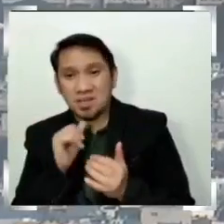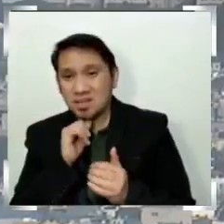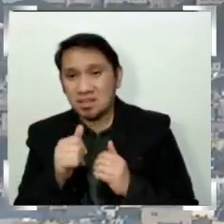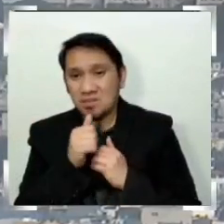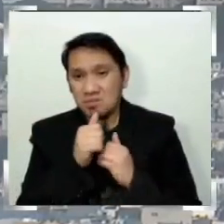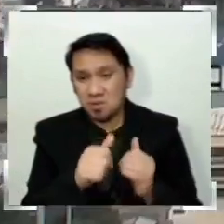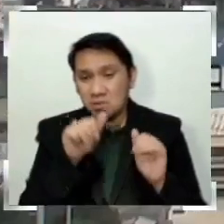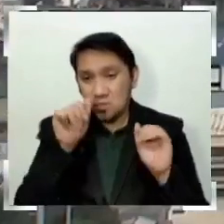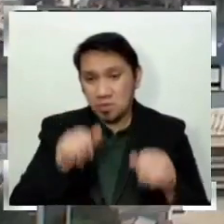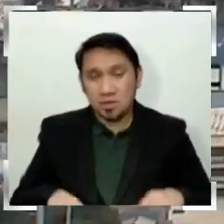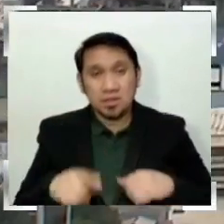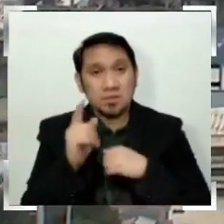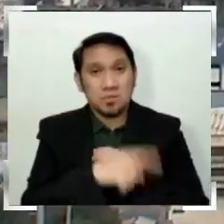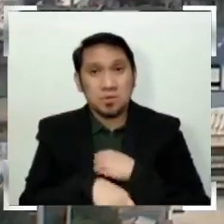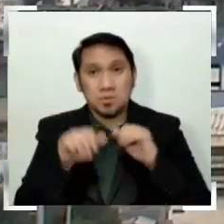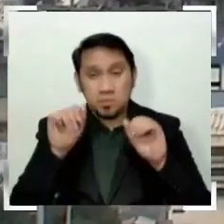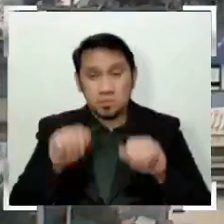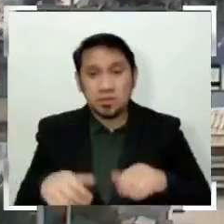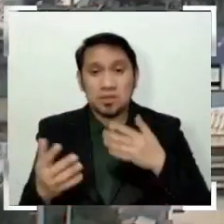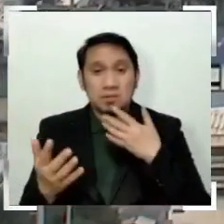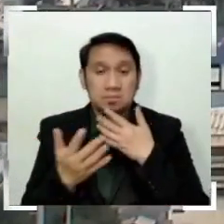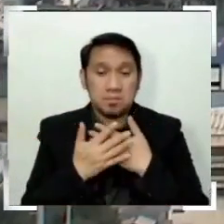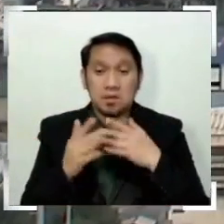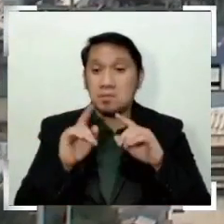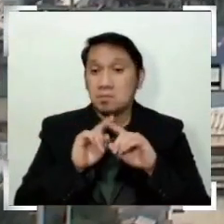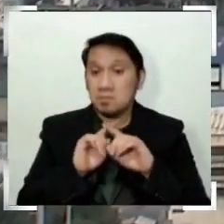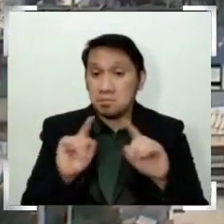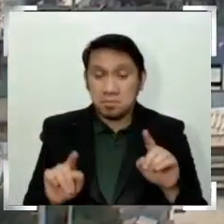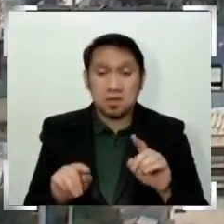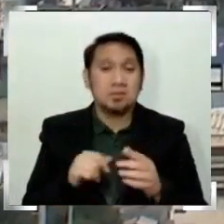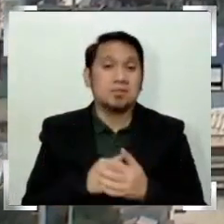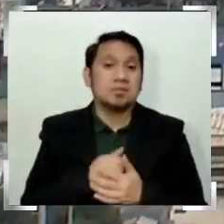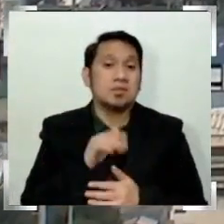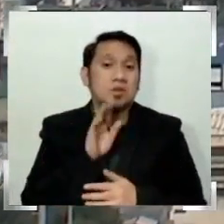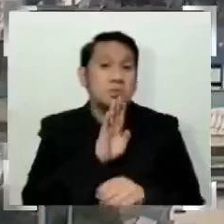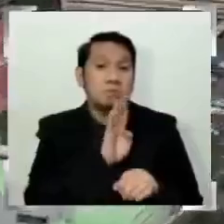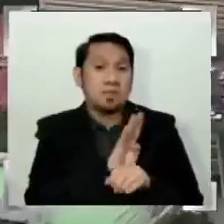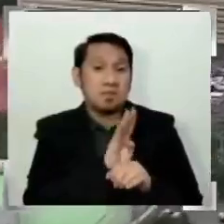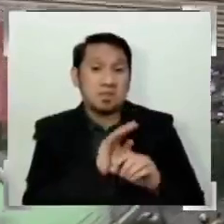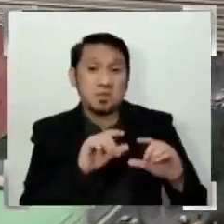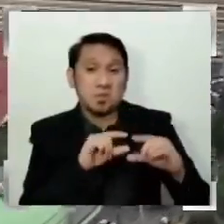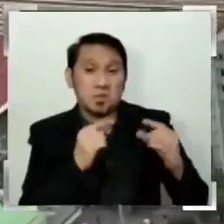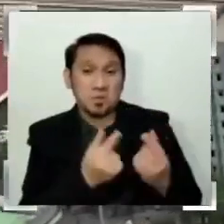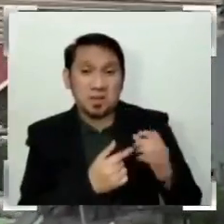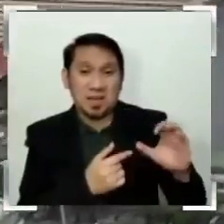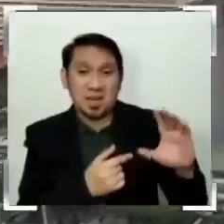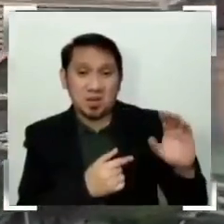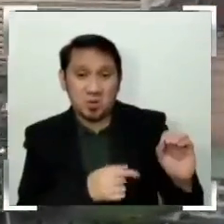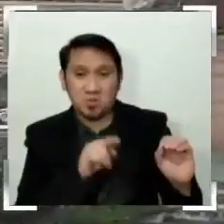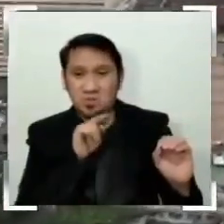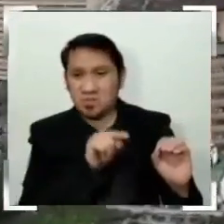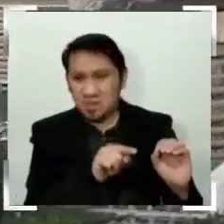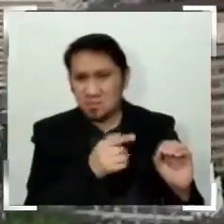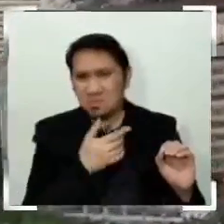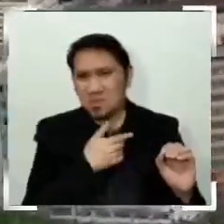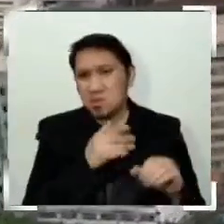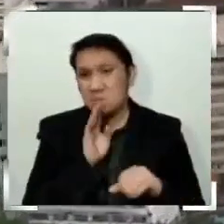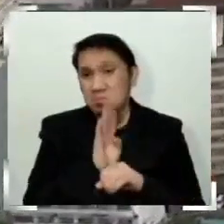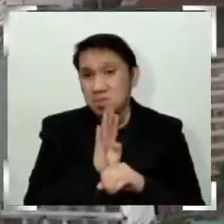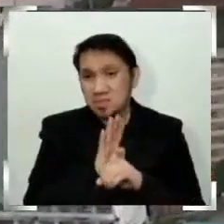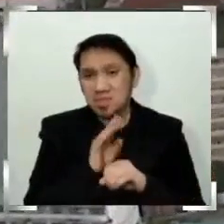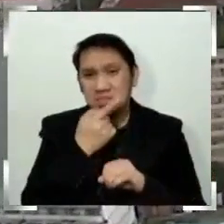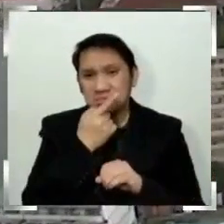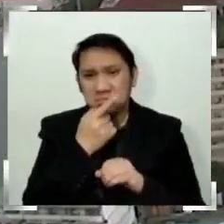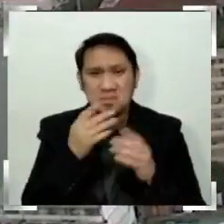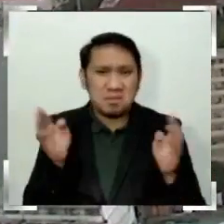at ipakulong. Pero giit ng Employers Confederation of the Philippines o ECOP, karamihan sa mga negosyo ay maliliit